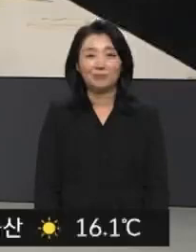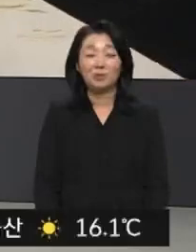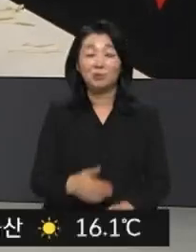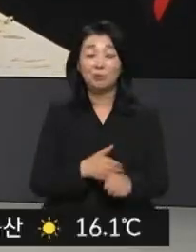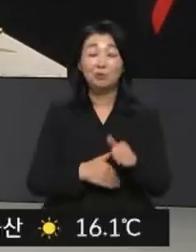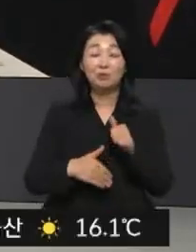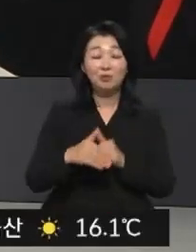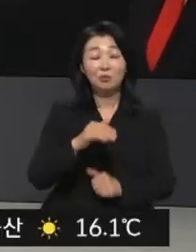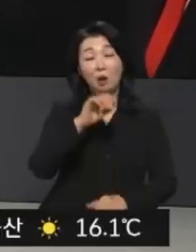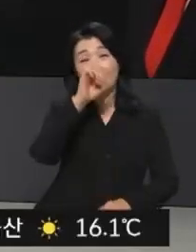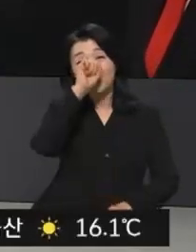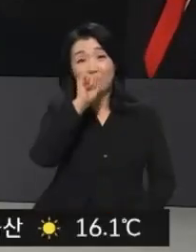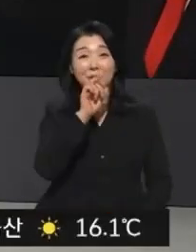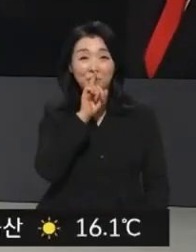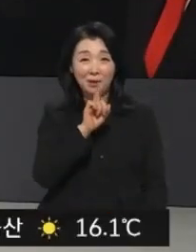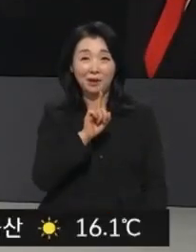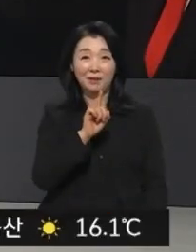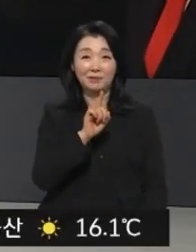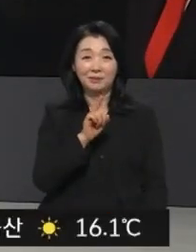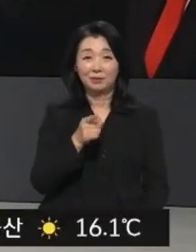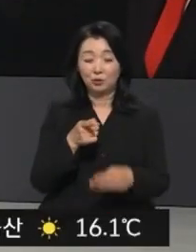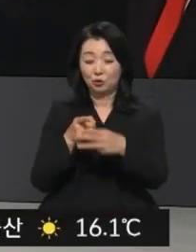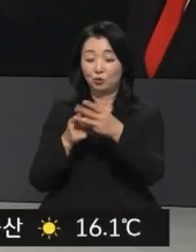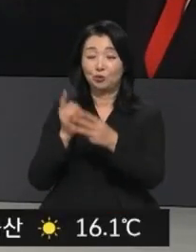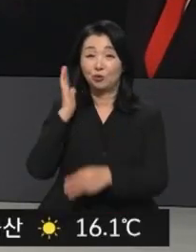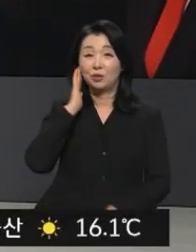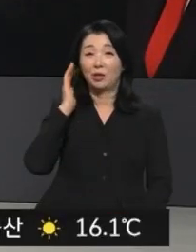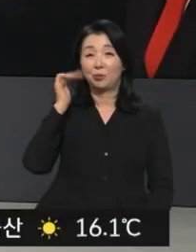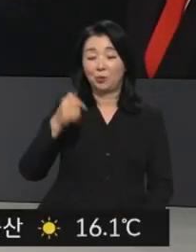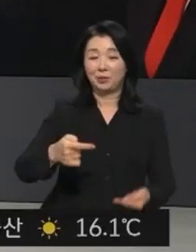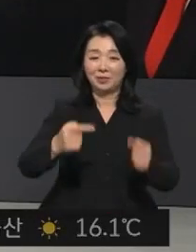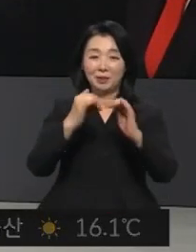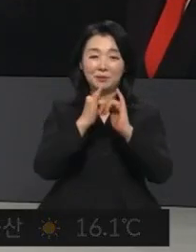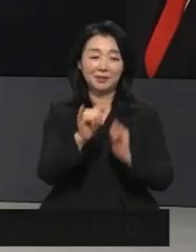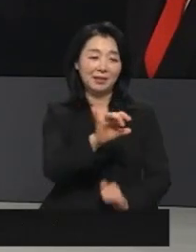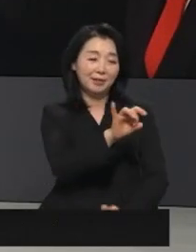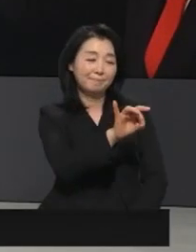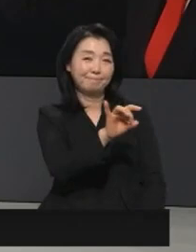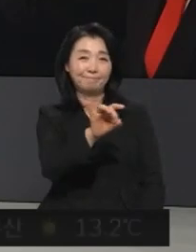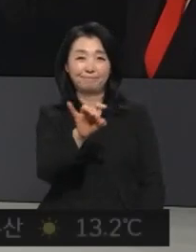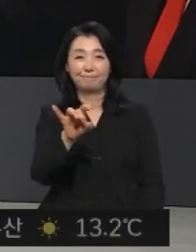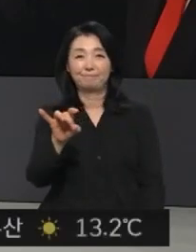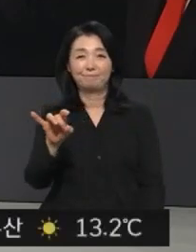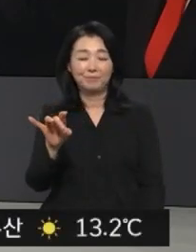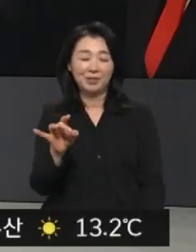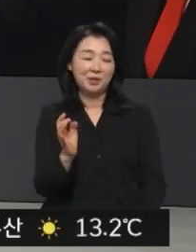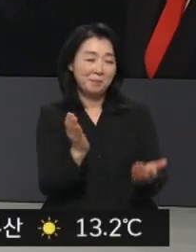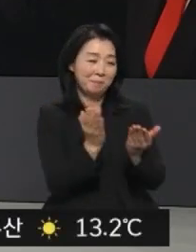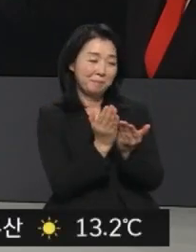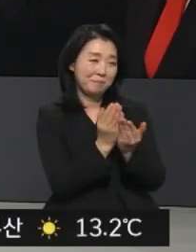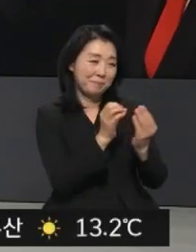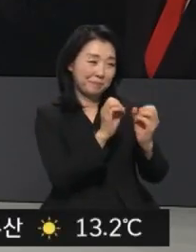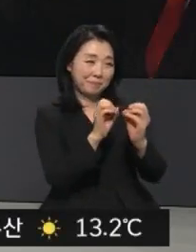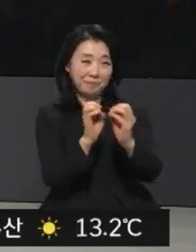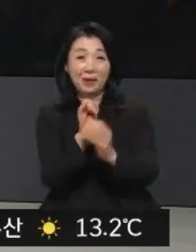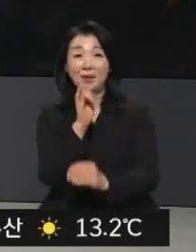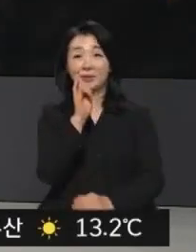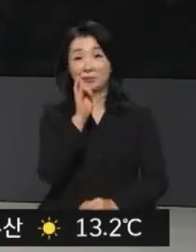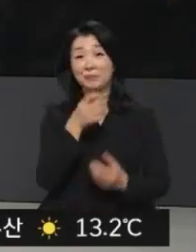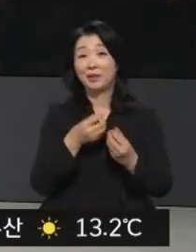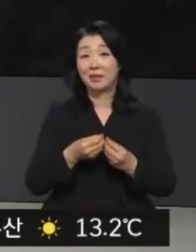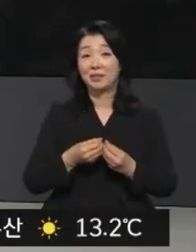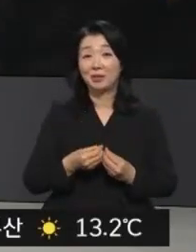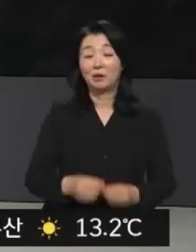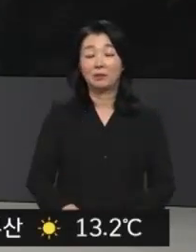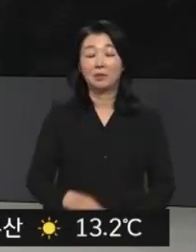분위기는 화기애애하다고 전해집니다. 윤 대통령은 참석자 한 명 한 명에게 맞춤형 대화로 다가갔는데요. 예를 들어서